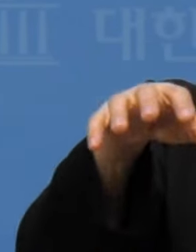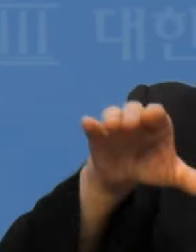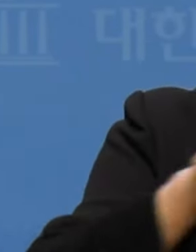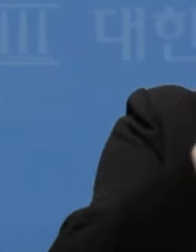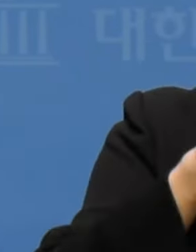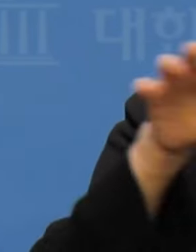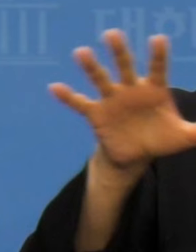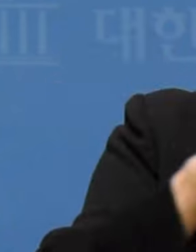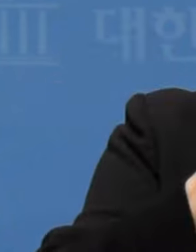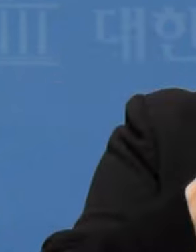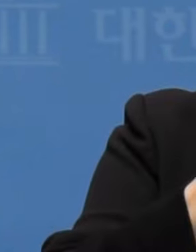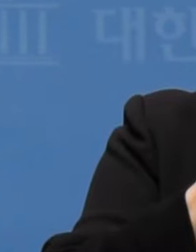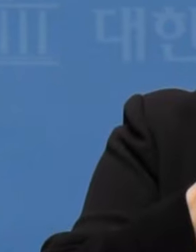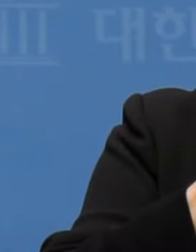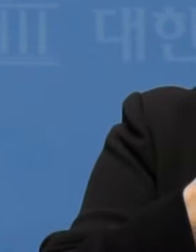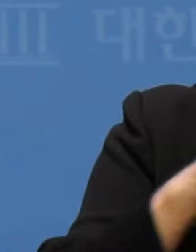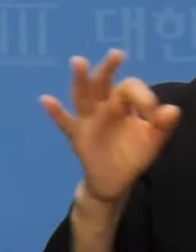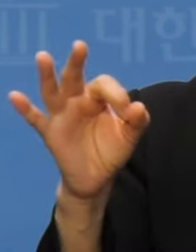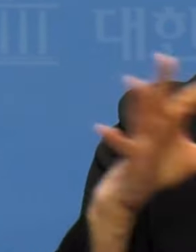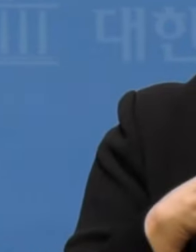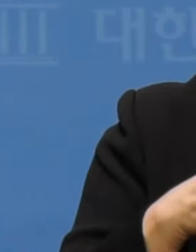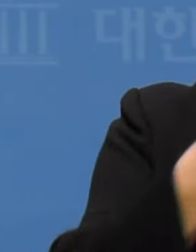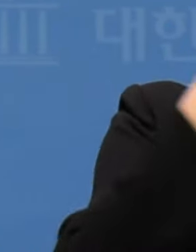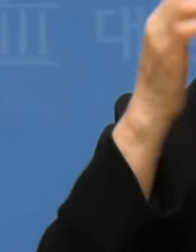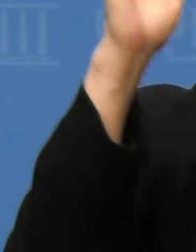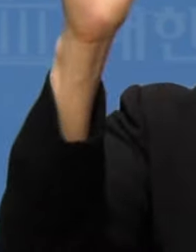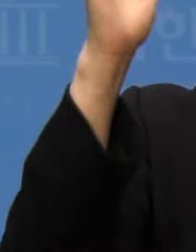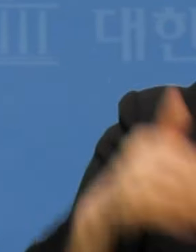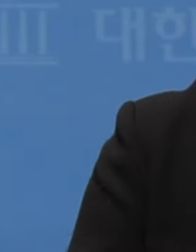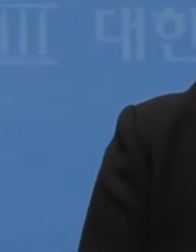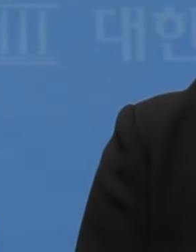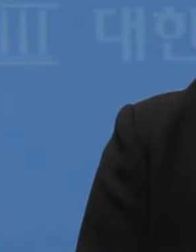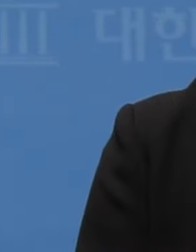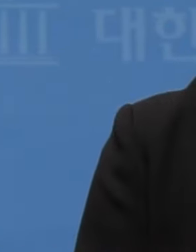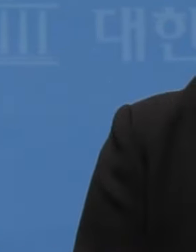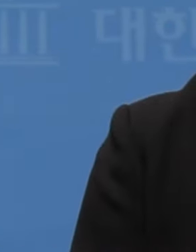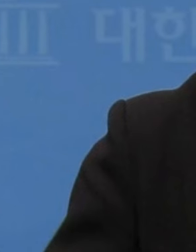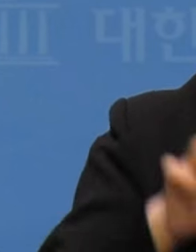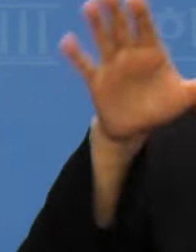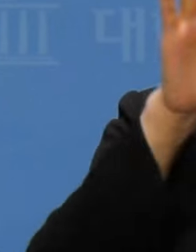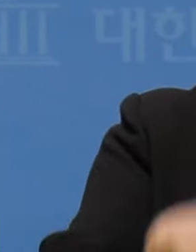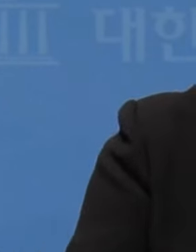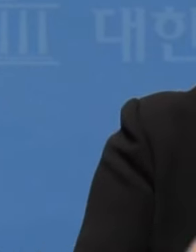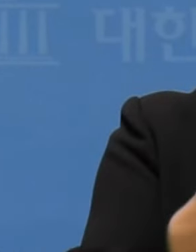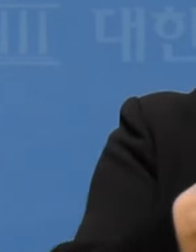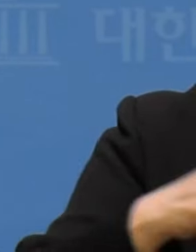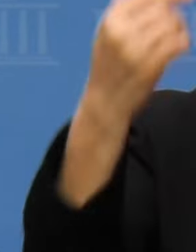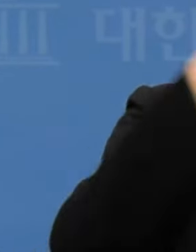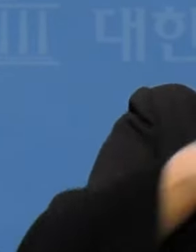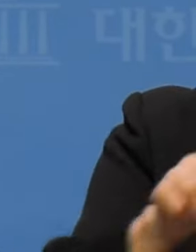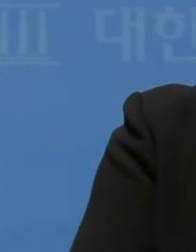코로나 팬데믹과 관련한 아주 놀랄만한 증언이 있었습니다. 바로 팬데믹 때 방역